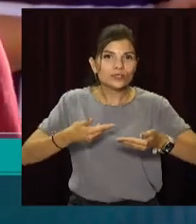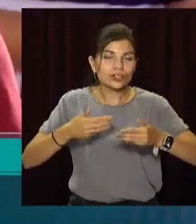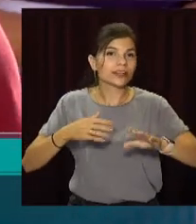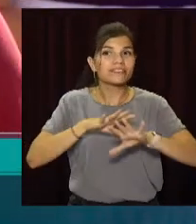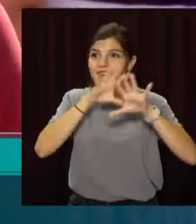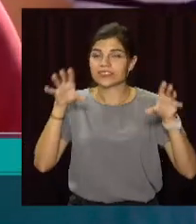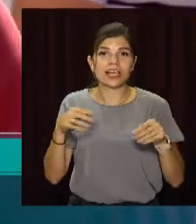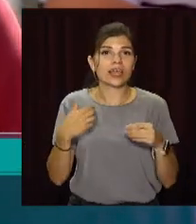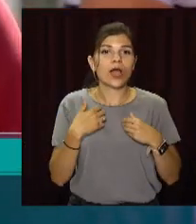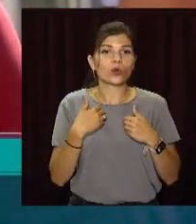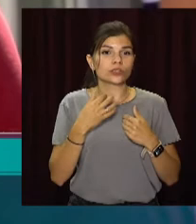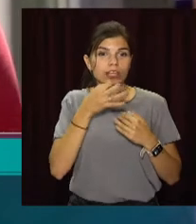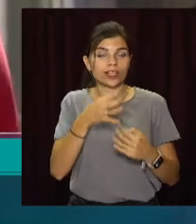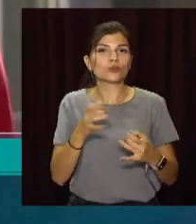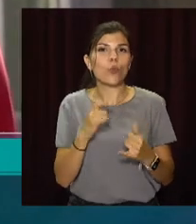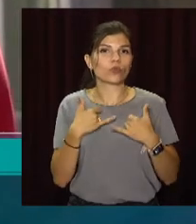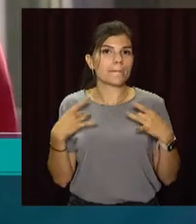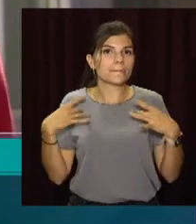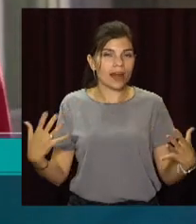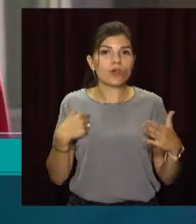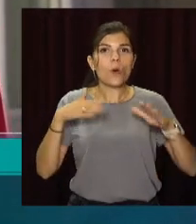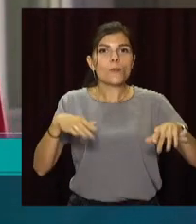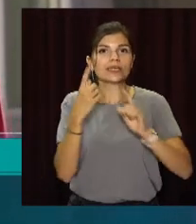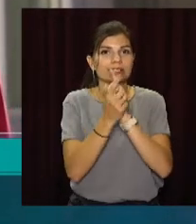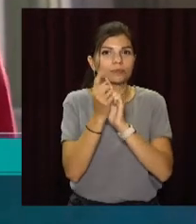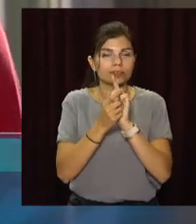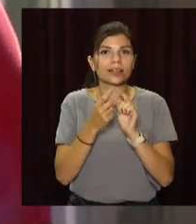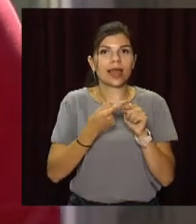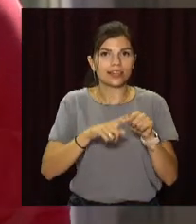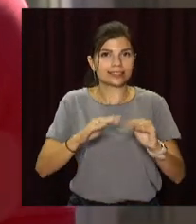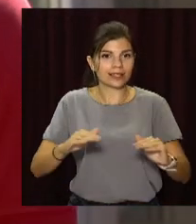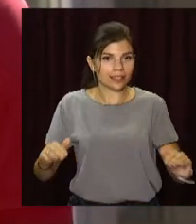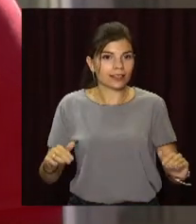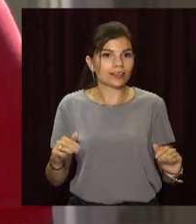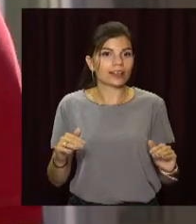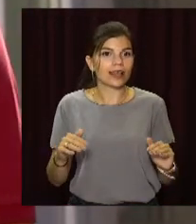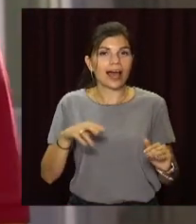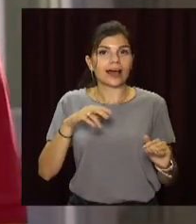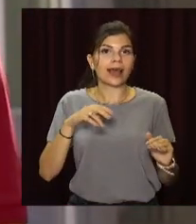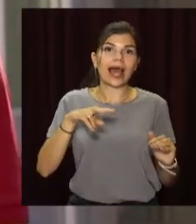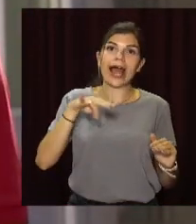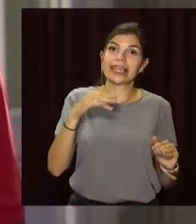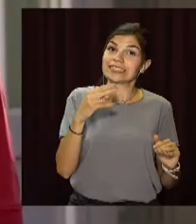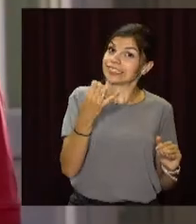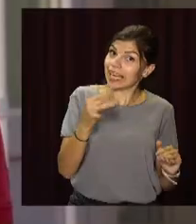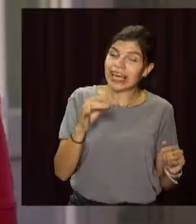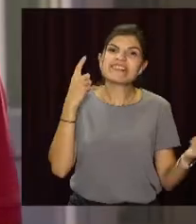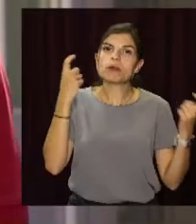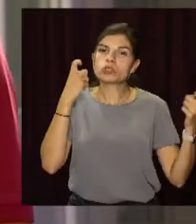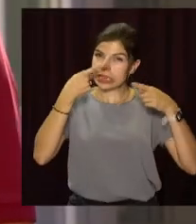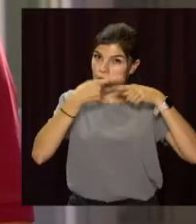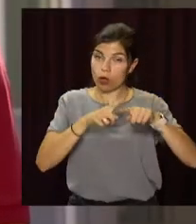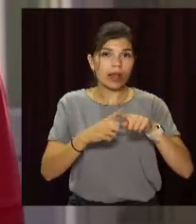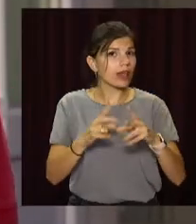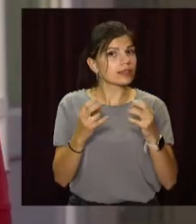Сегодня у нас действительно в городе праздник. Мы открываем после реконструкции дошкольное отделение нашего лицея информационных технологий. Это не